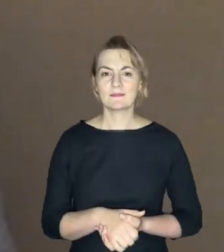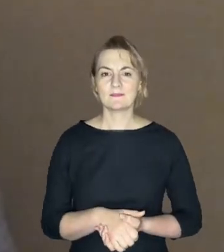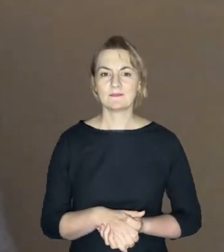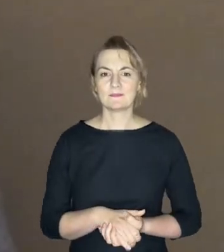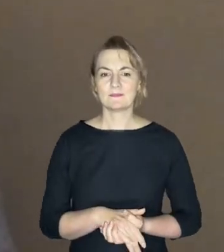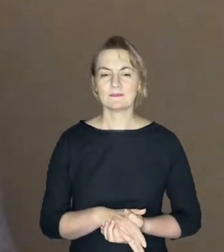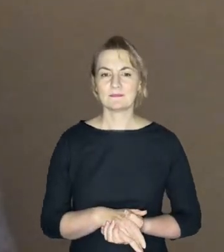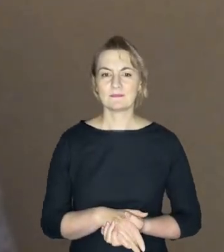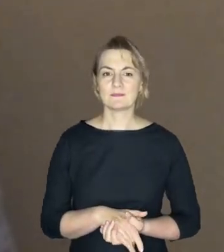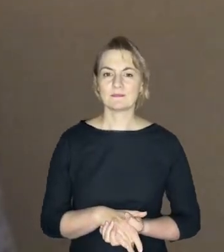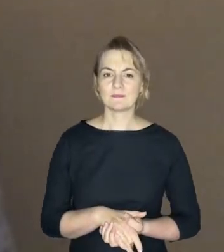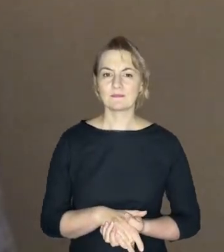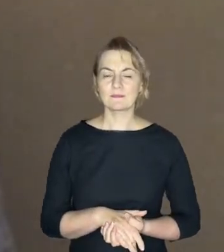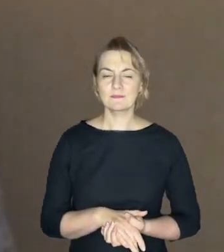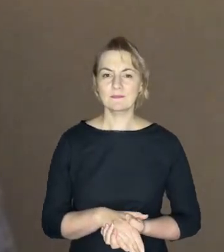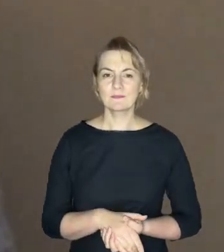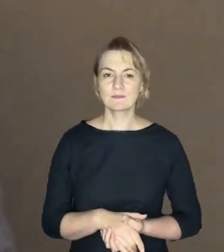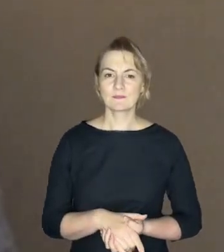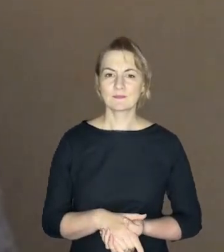tak?